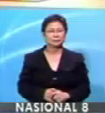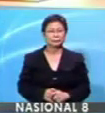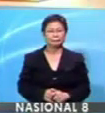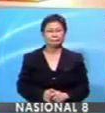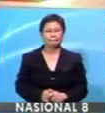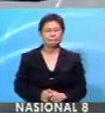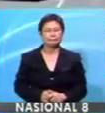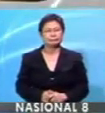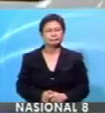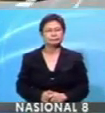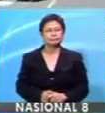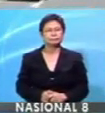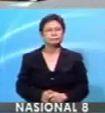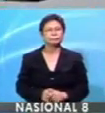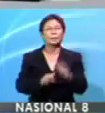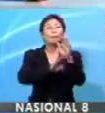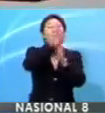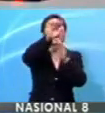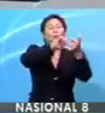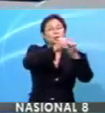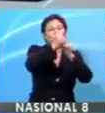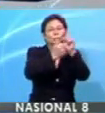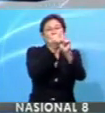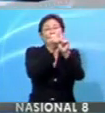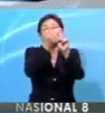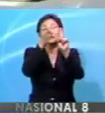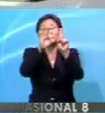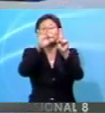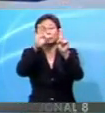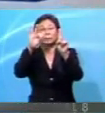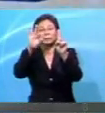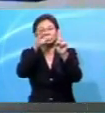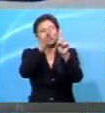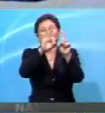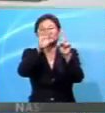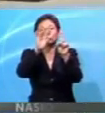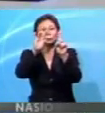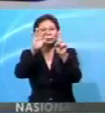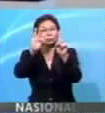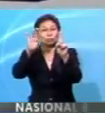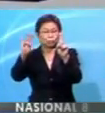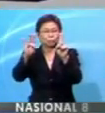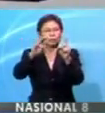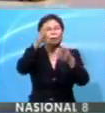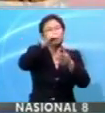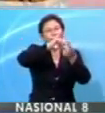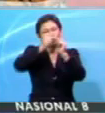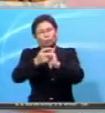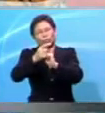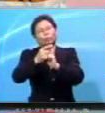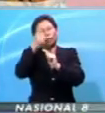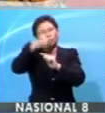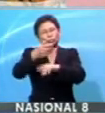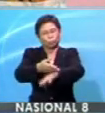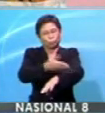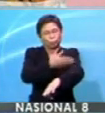2015 baik akta pembangunan sukan 1997 akan dipinda dan dikemaskini dalam memberi naasu perkembangan